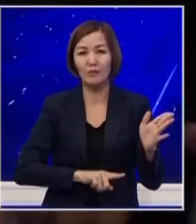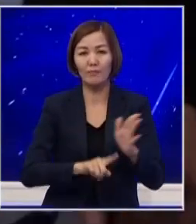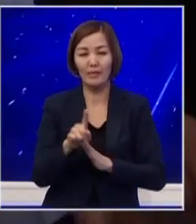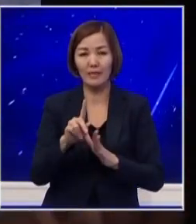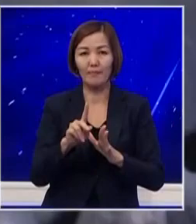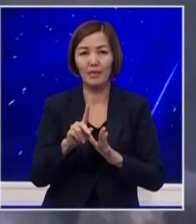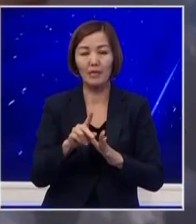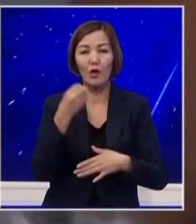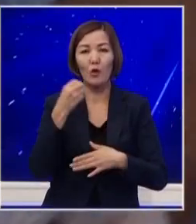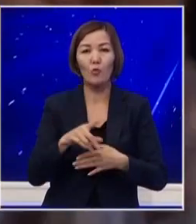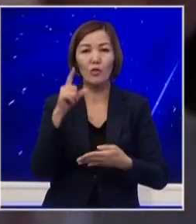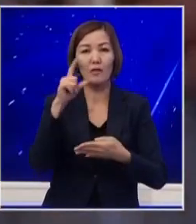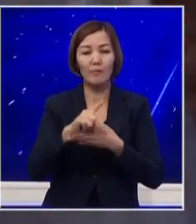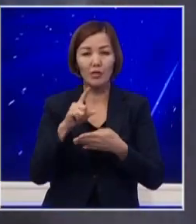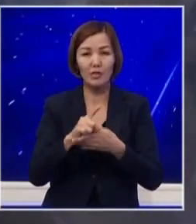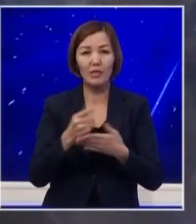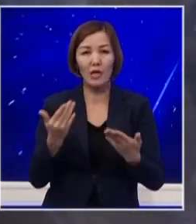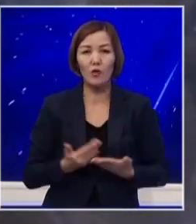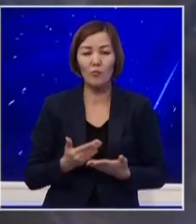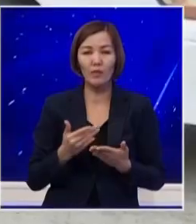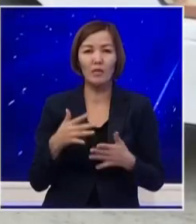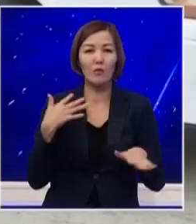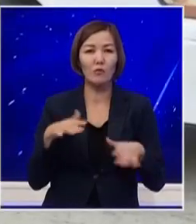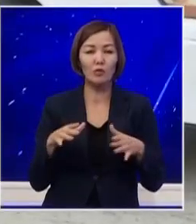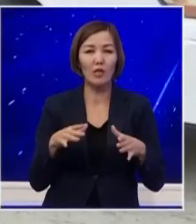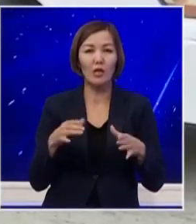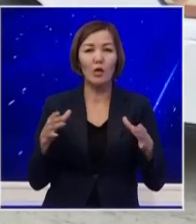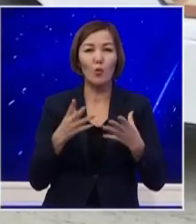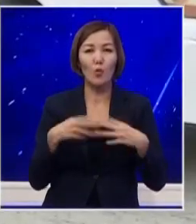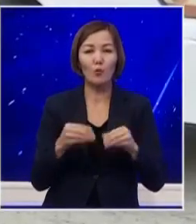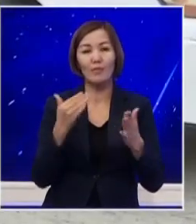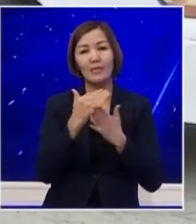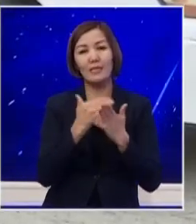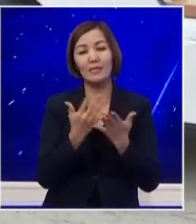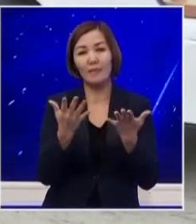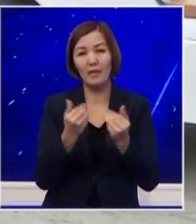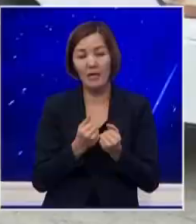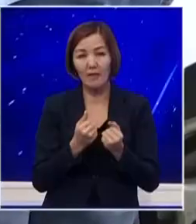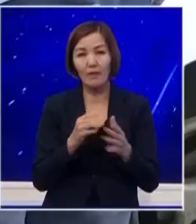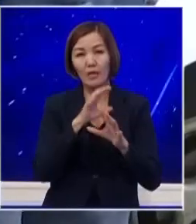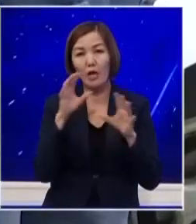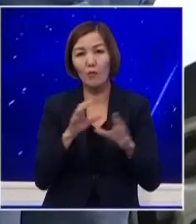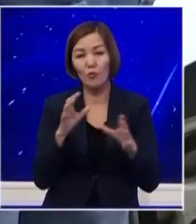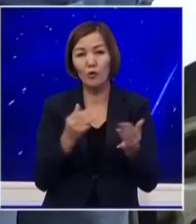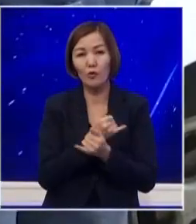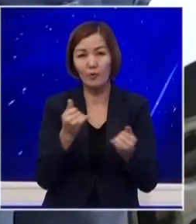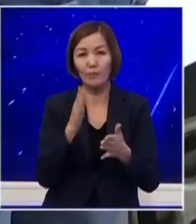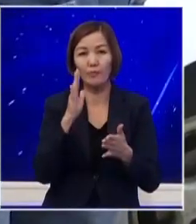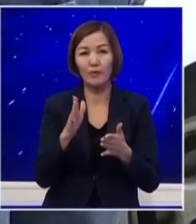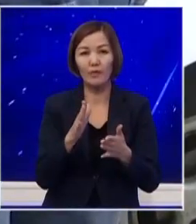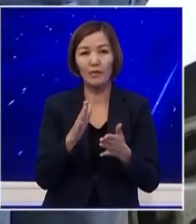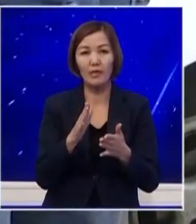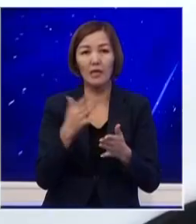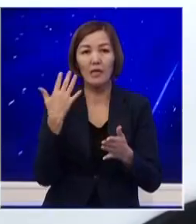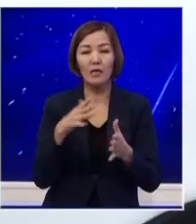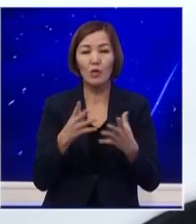кірісті. Орталық мешіттен әлеуметтік осал топ мүшелерінің тізімін алып, оларға қамқорлық танытуға асықты. Аясында Қонаевтағы